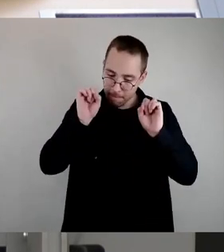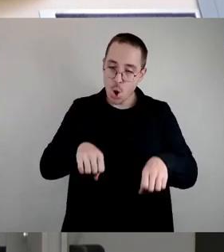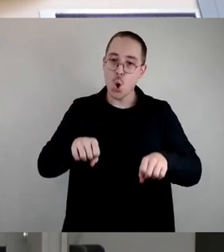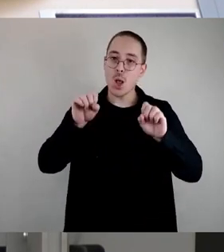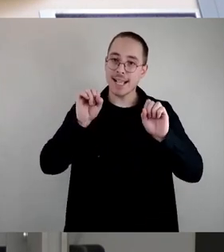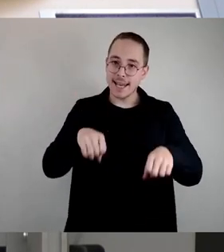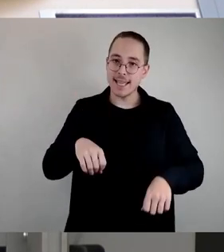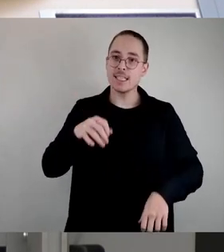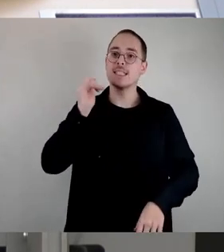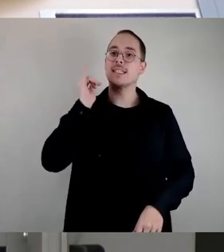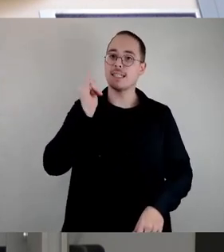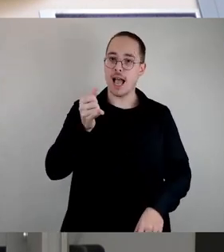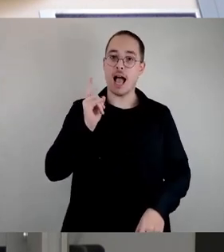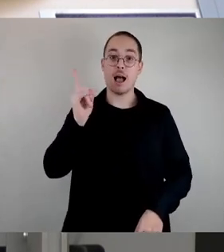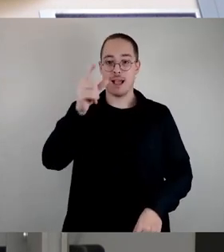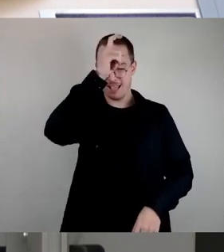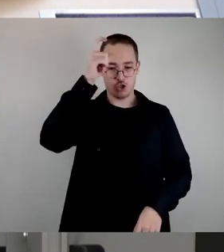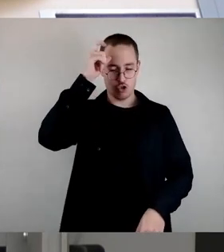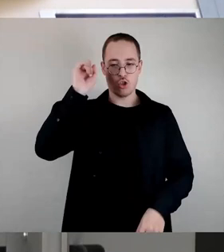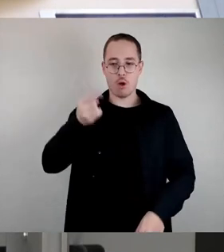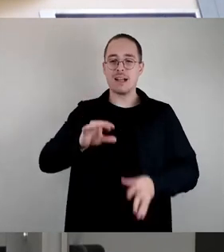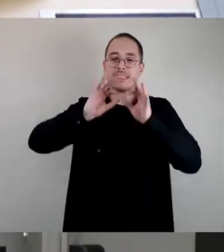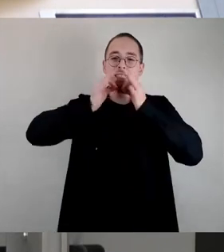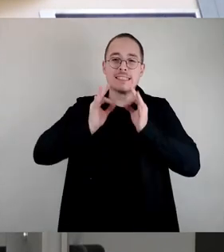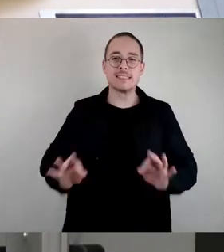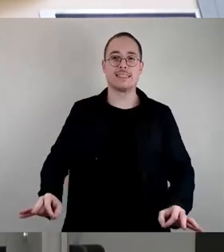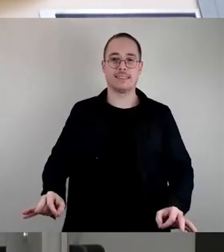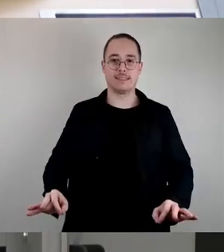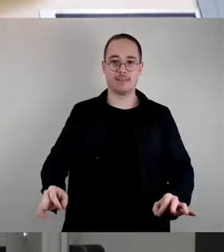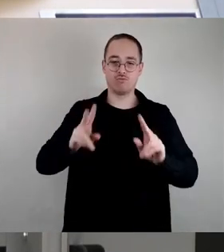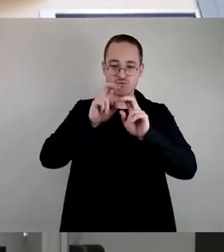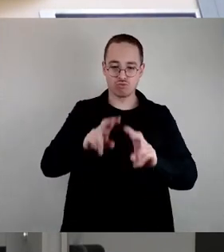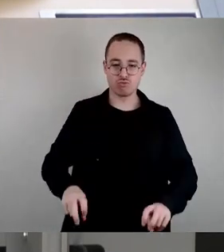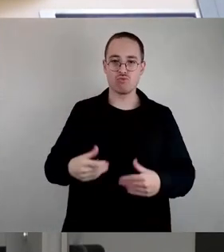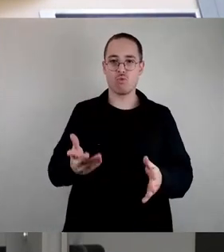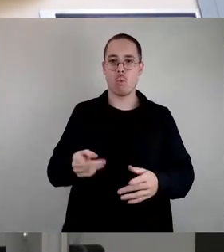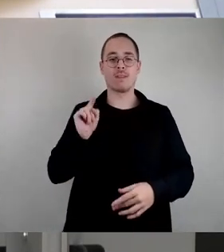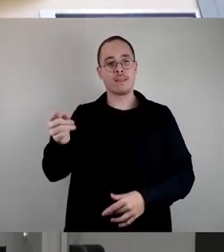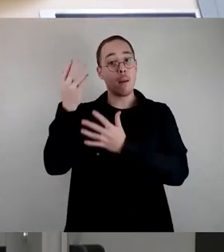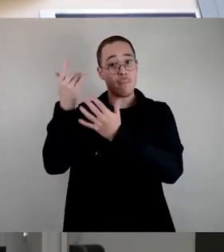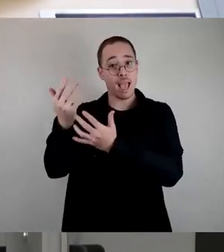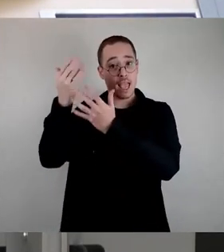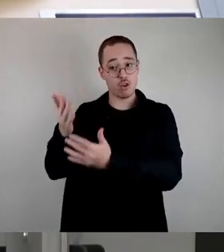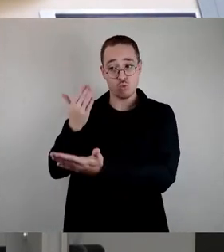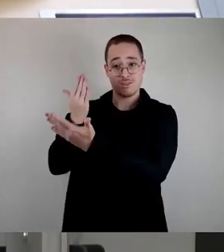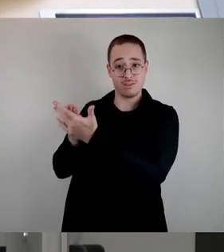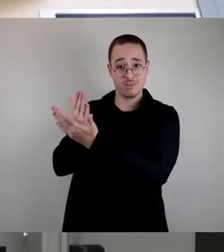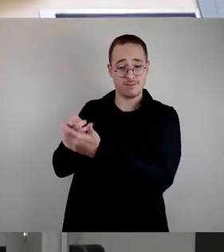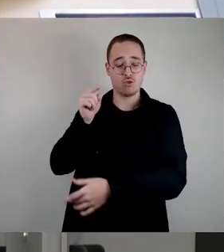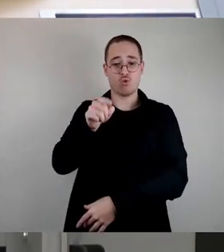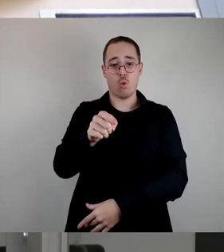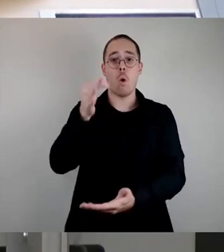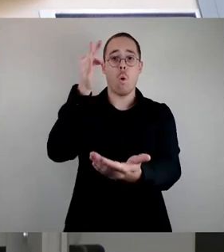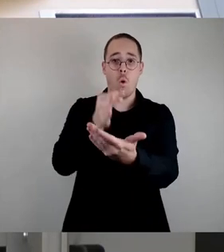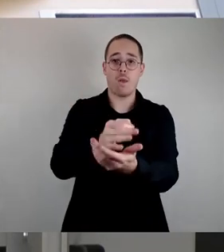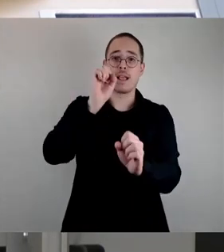vertiefte Untersuchungen machen, um dann sagen zu können, aufgrund dieser und dieser Berechnung ist an diesem Standort genau dort